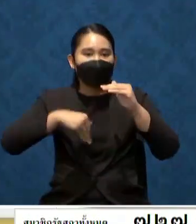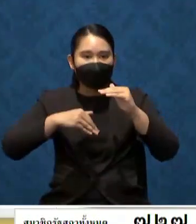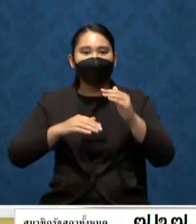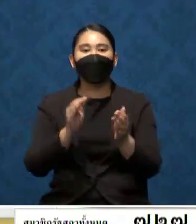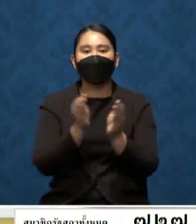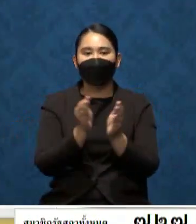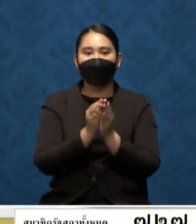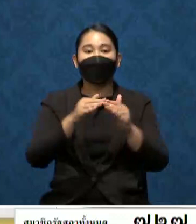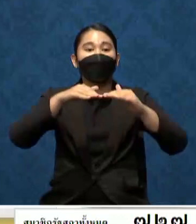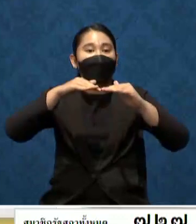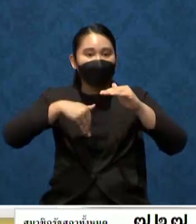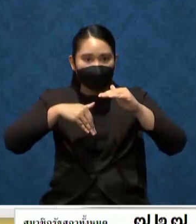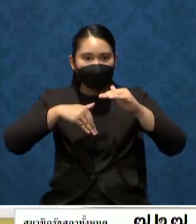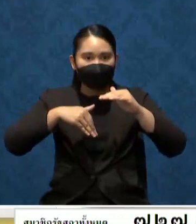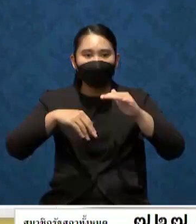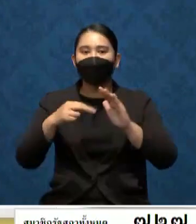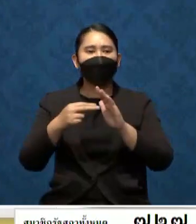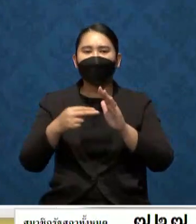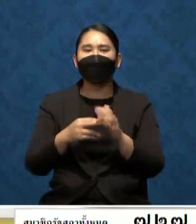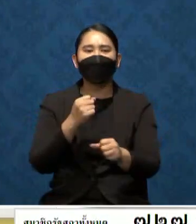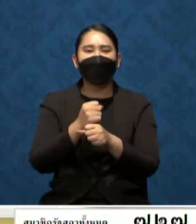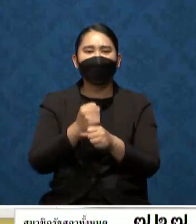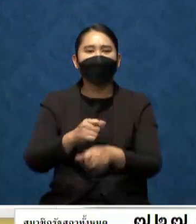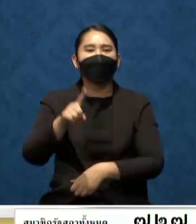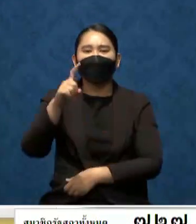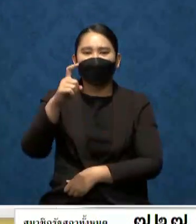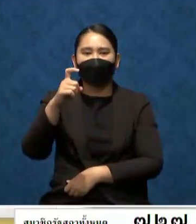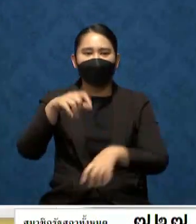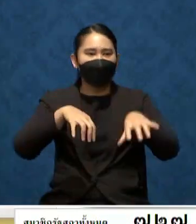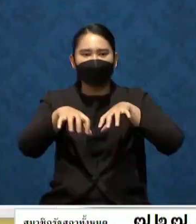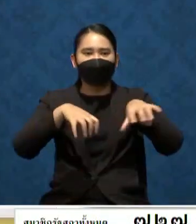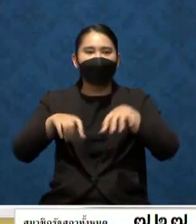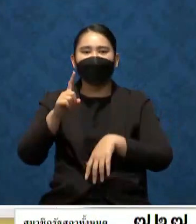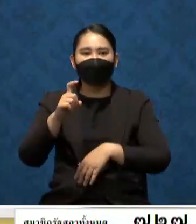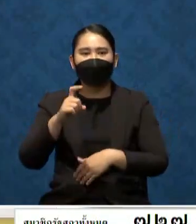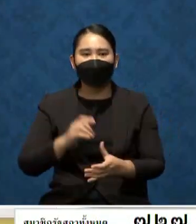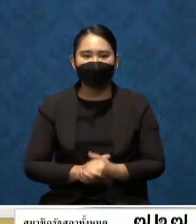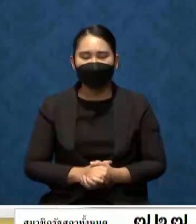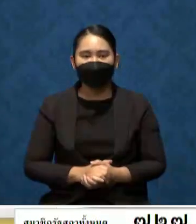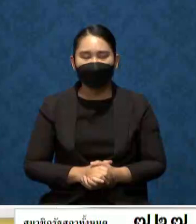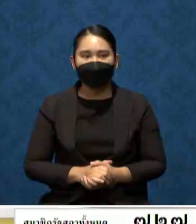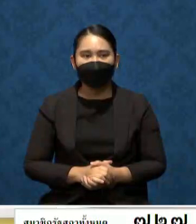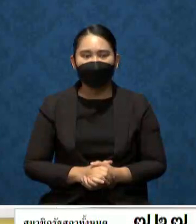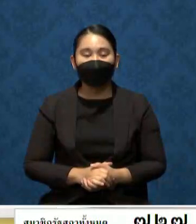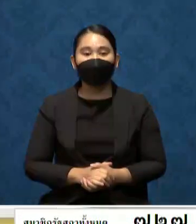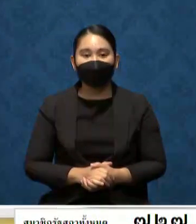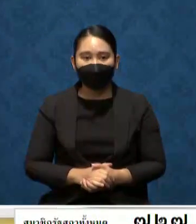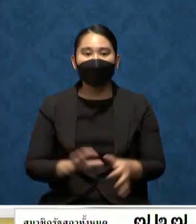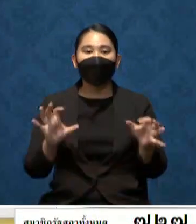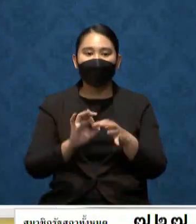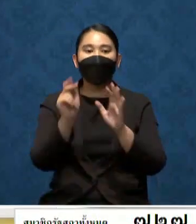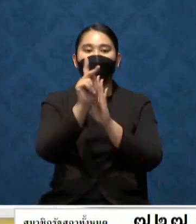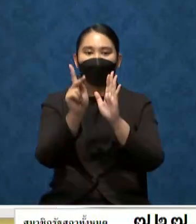ภาผู้แทนราษฎรก็เป็นไปไม่ได้ที่จะบริหารงานอย่างมีประสิทธิภาพไม่ว่าจะเป็นเรื่องกฎหม